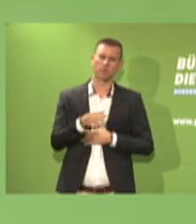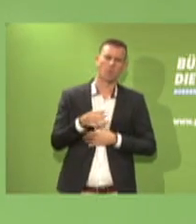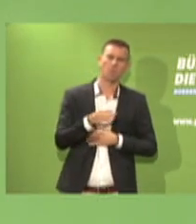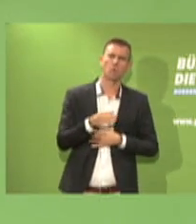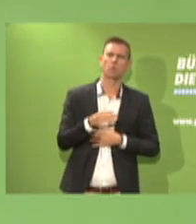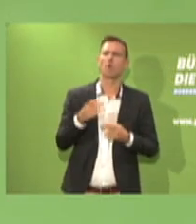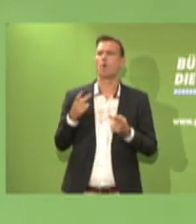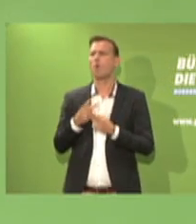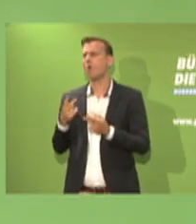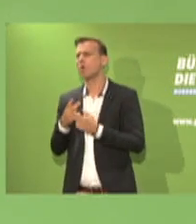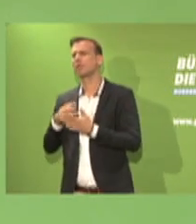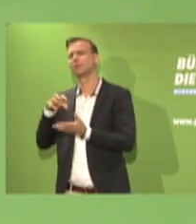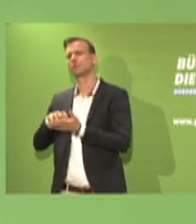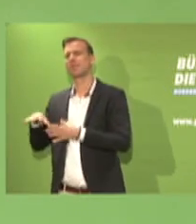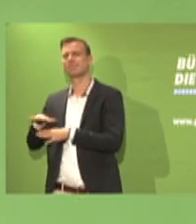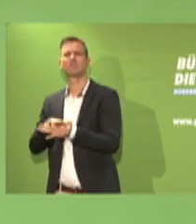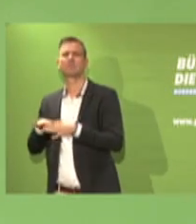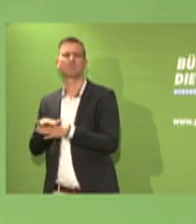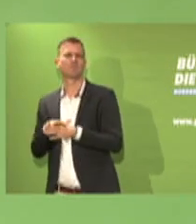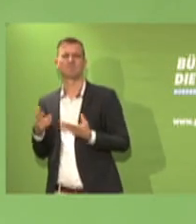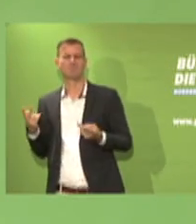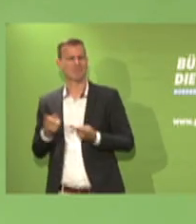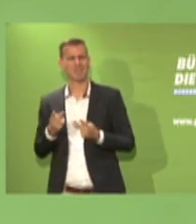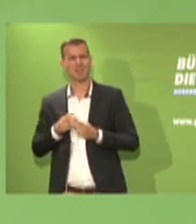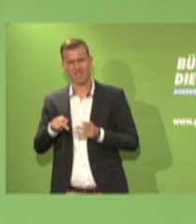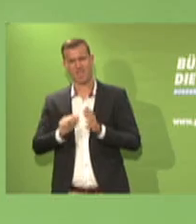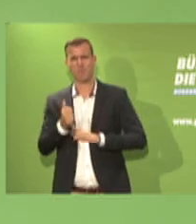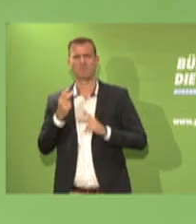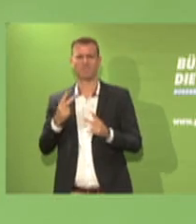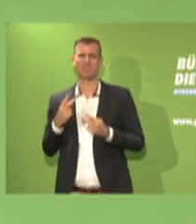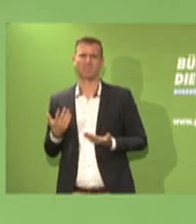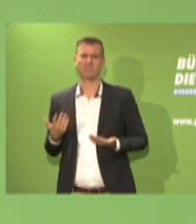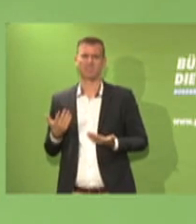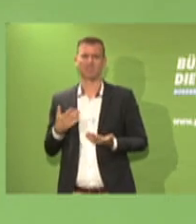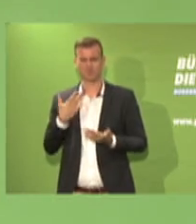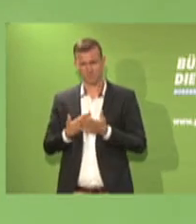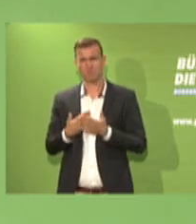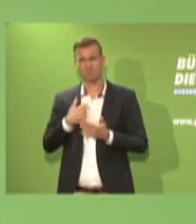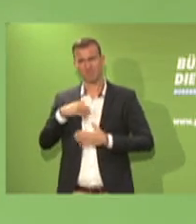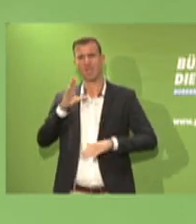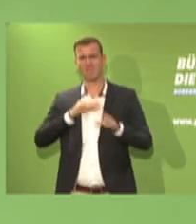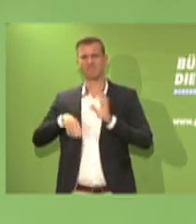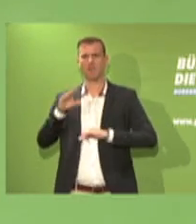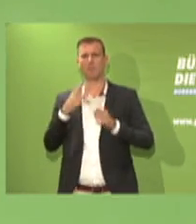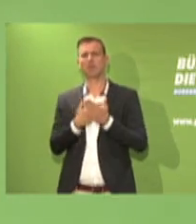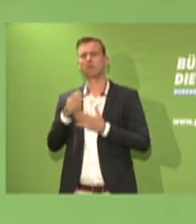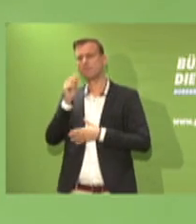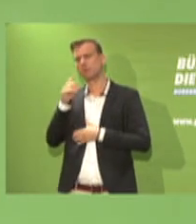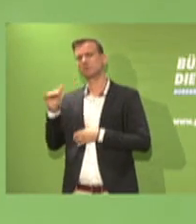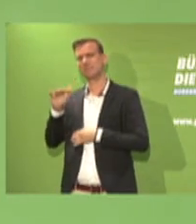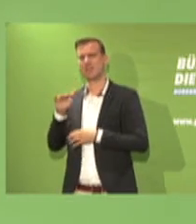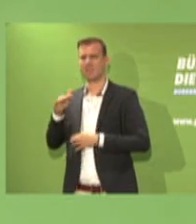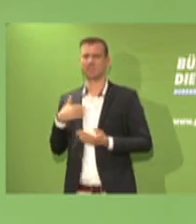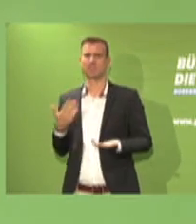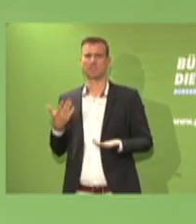in einer städtischen Struktur. Und genau darum muss es gehen. Und genau diese Erfahrung machen wir beispielsweise im Münsterland-Treffen, was